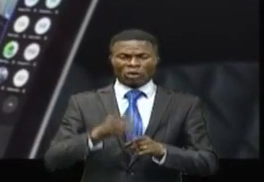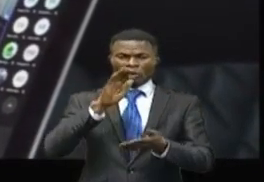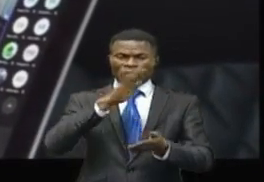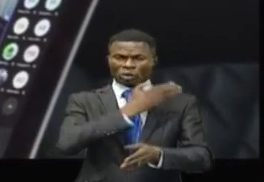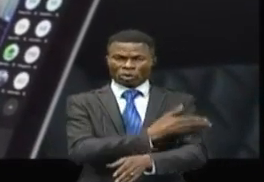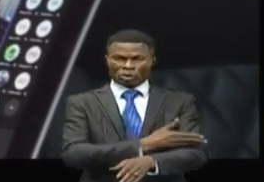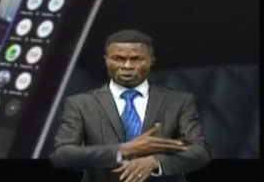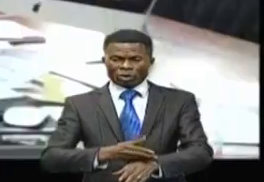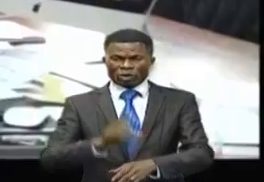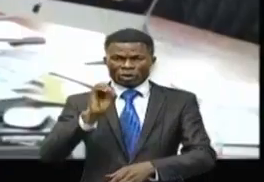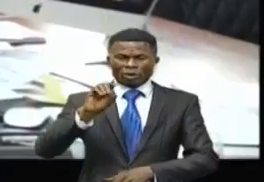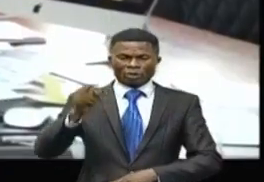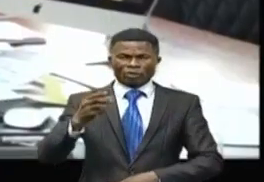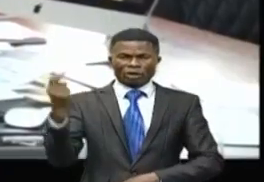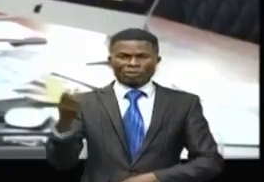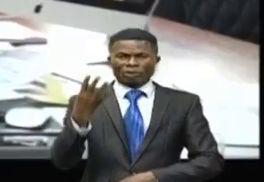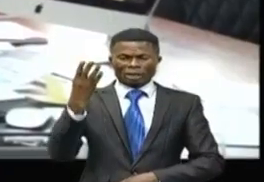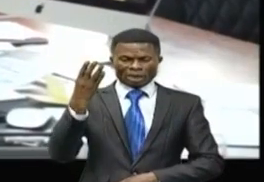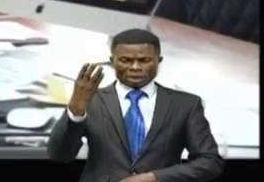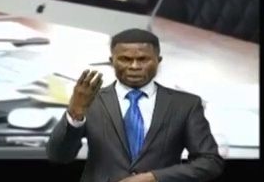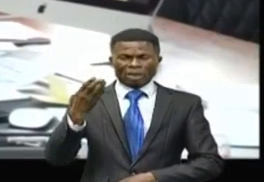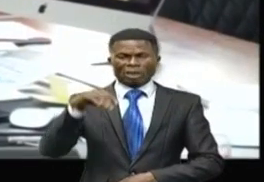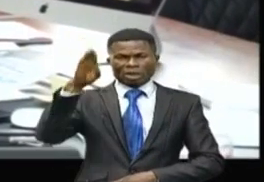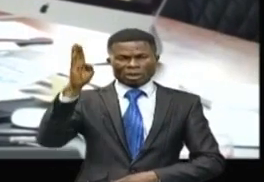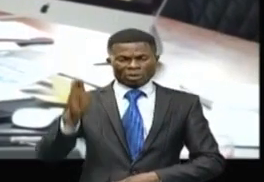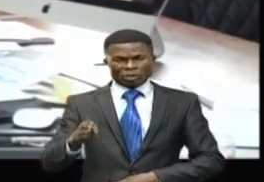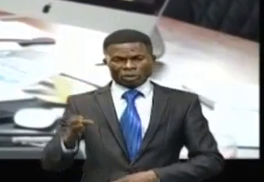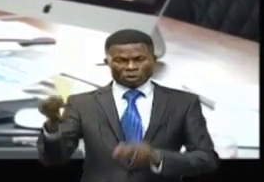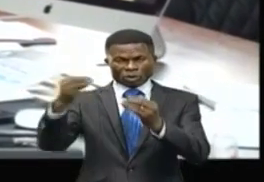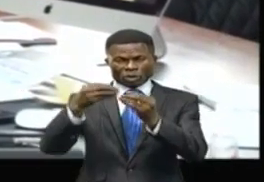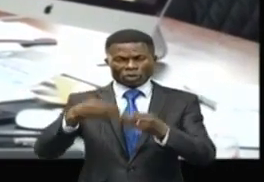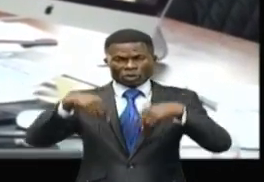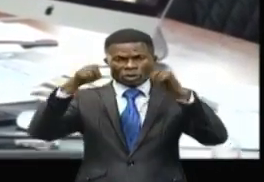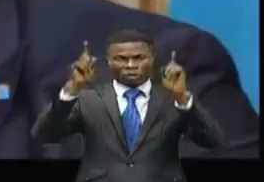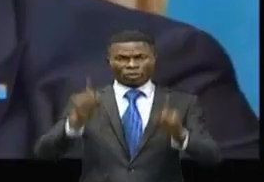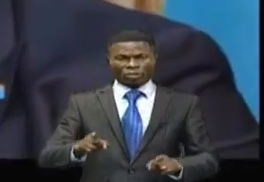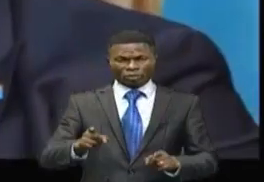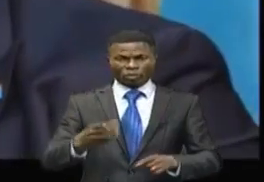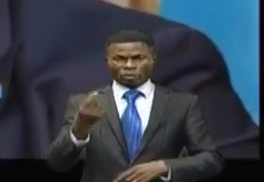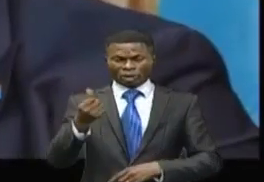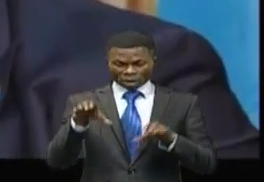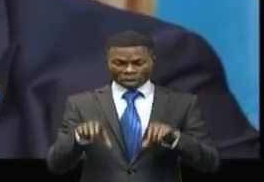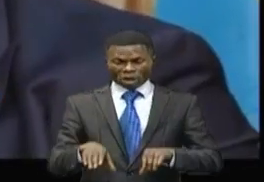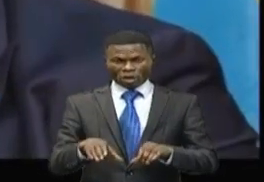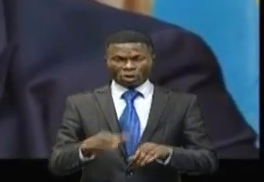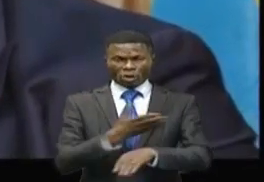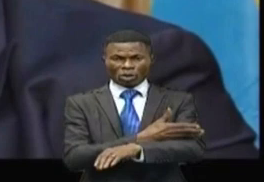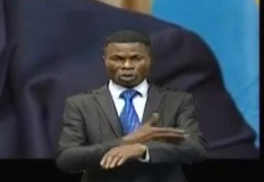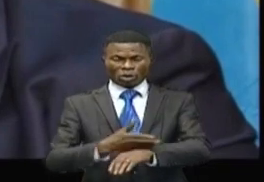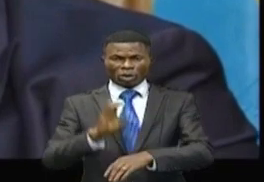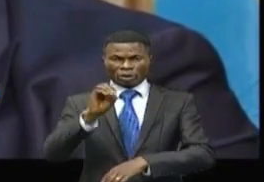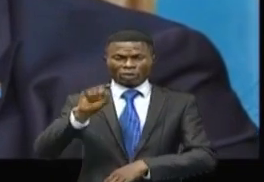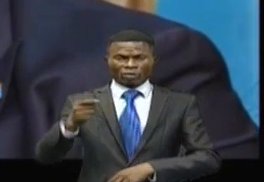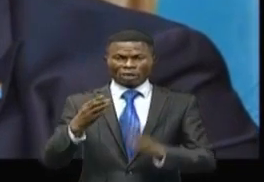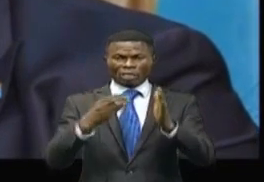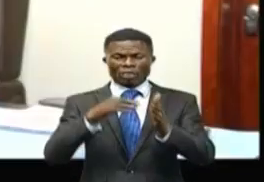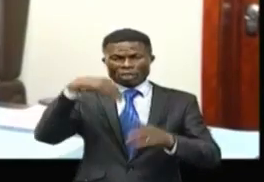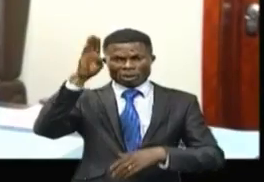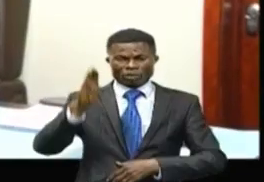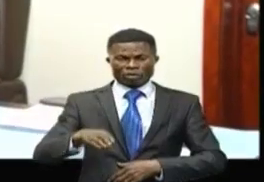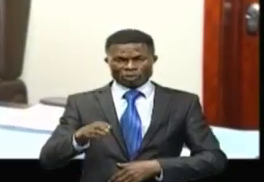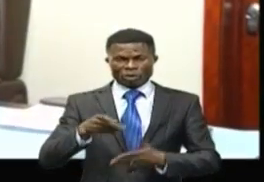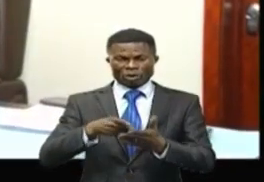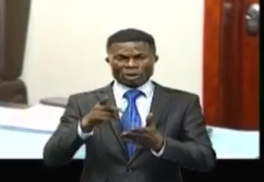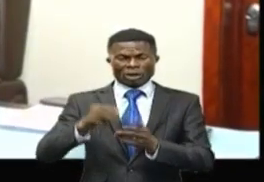0 24% en parallèle en cumul annuel la monnaie nationale a perdu près de 0,9 pour cent de sa valeur en